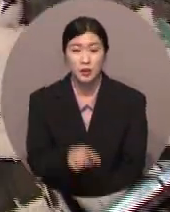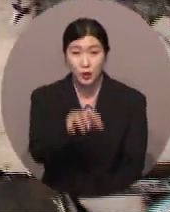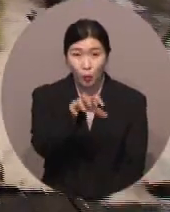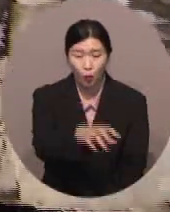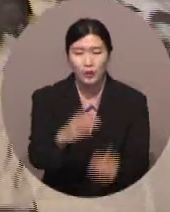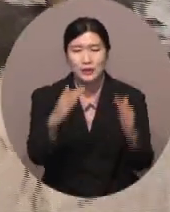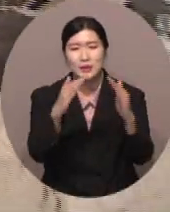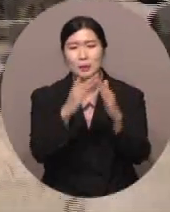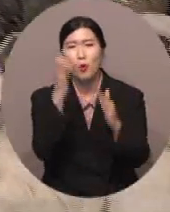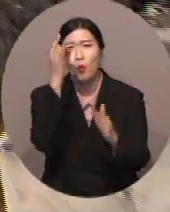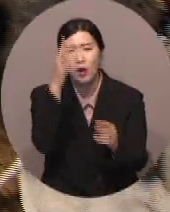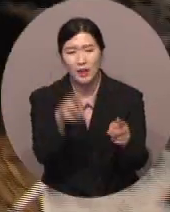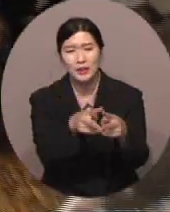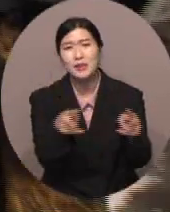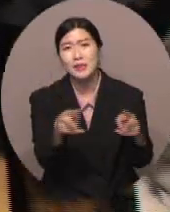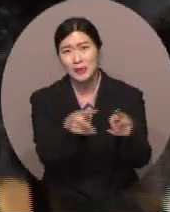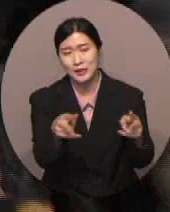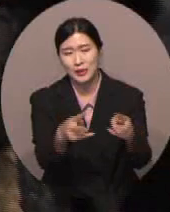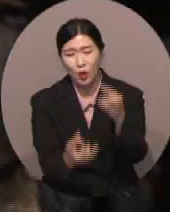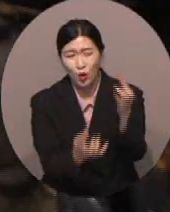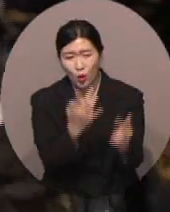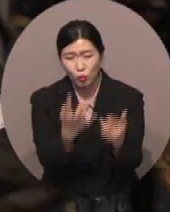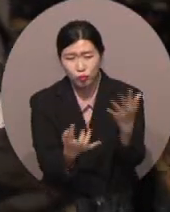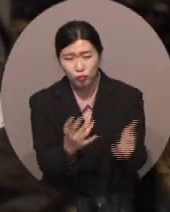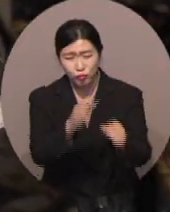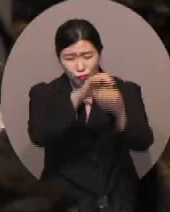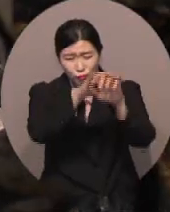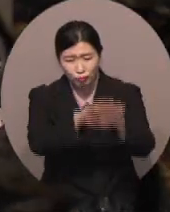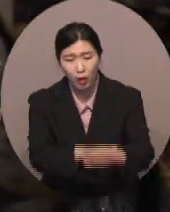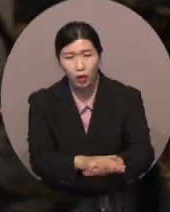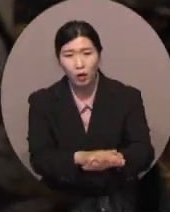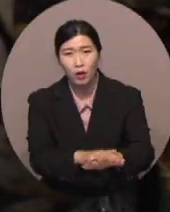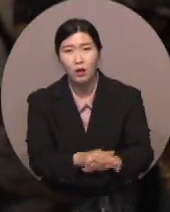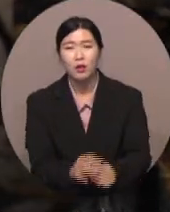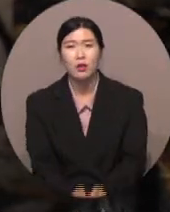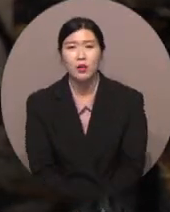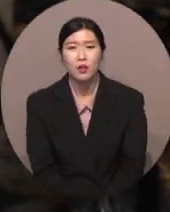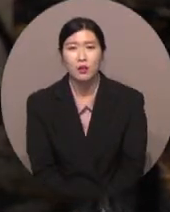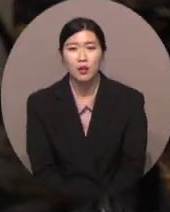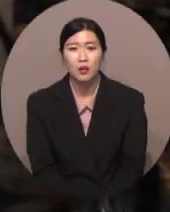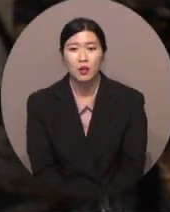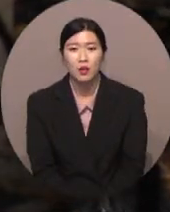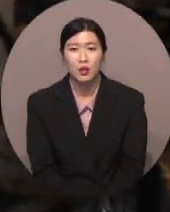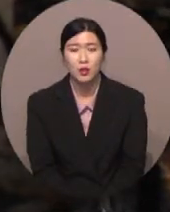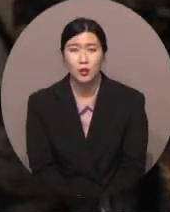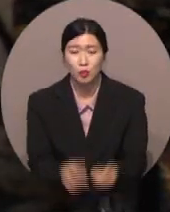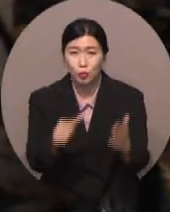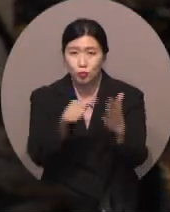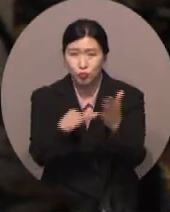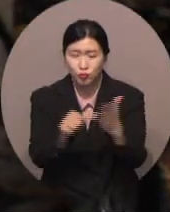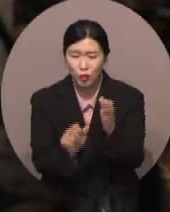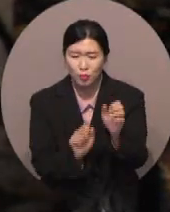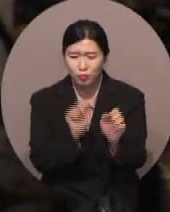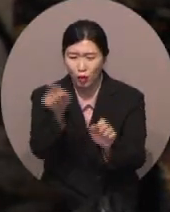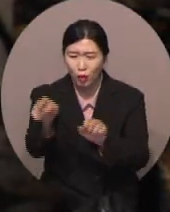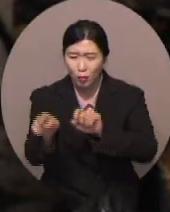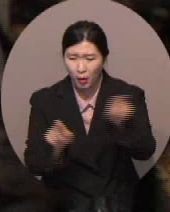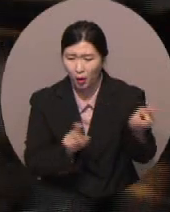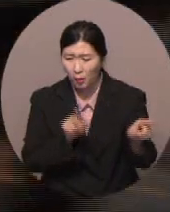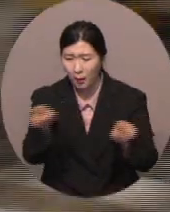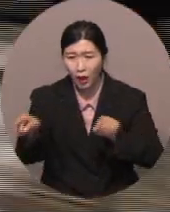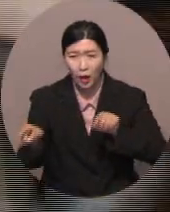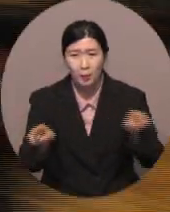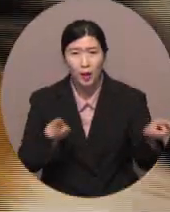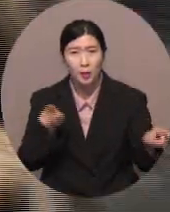2층 집이 있었던 곳인데 화재로 형태를 알아볼 수 없을 정도로 무너졌습니다. 건축 자재들은 산산조각이 났고